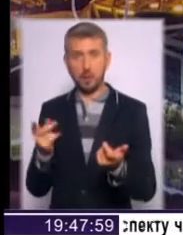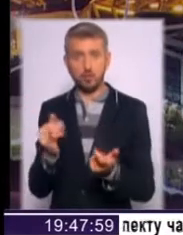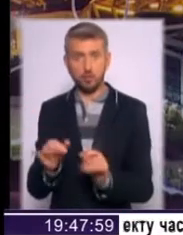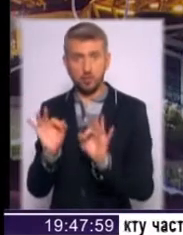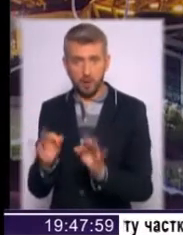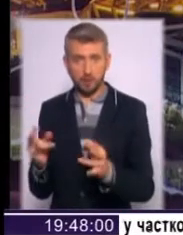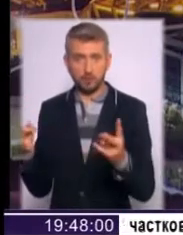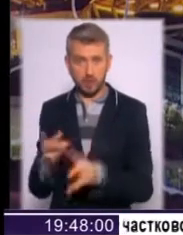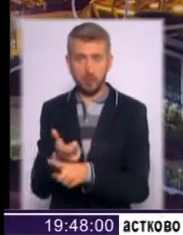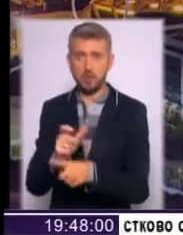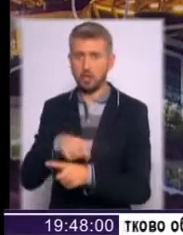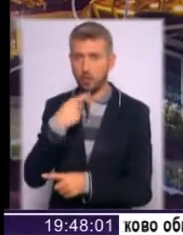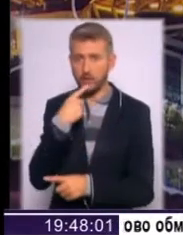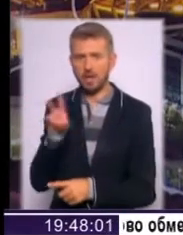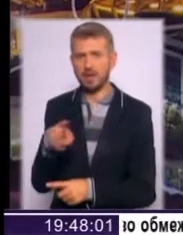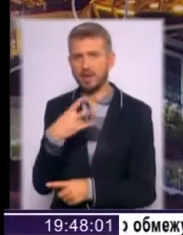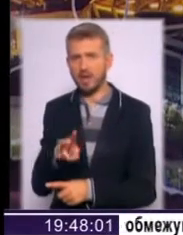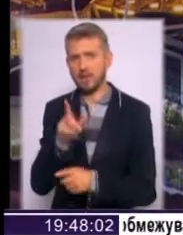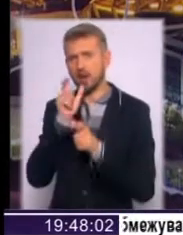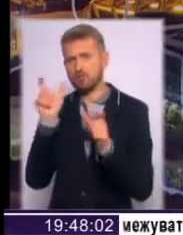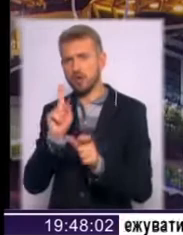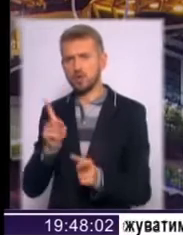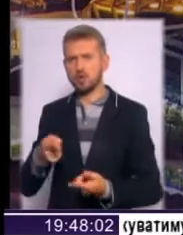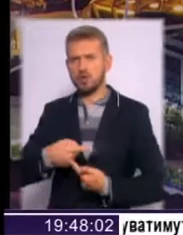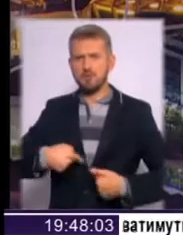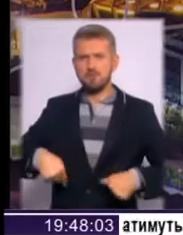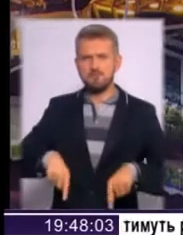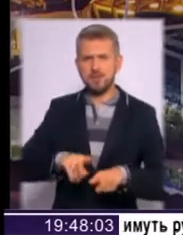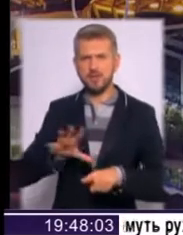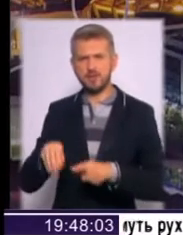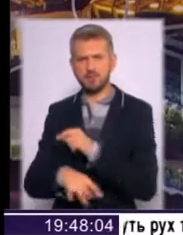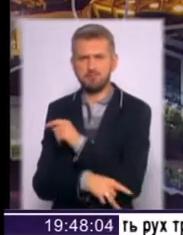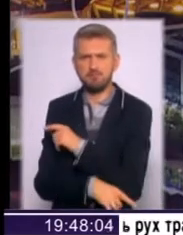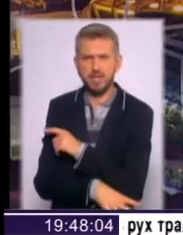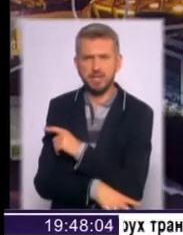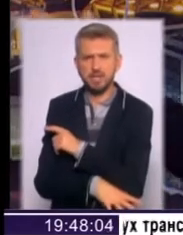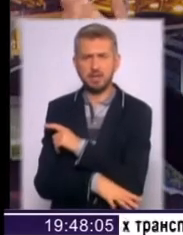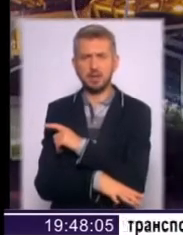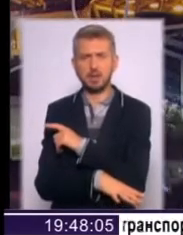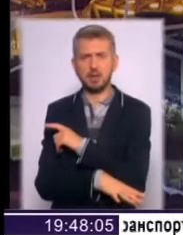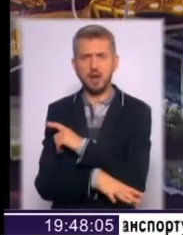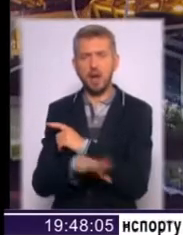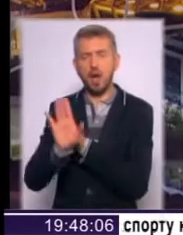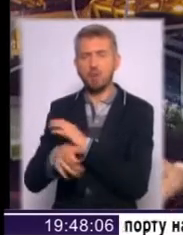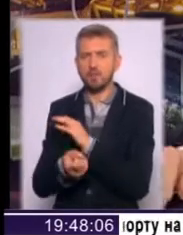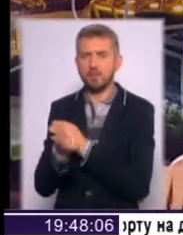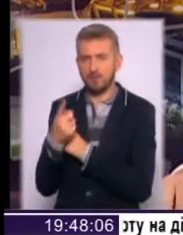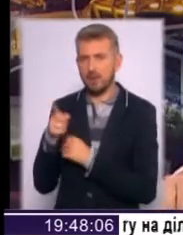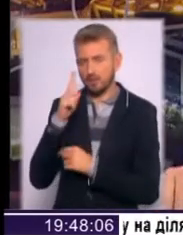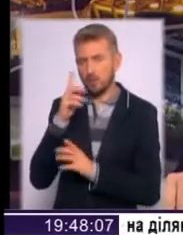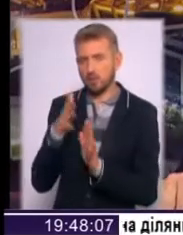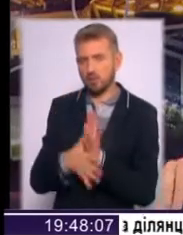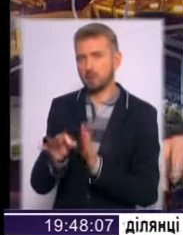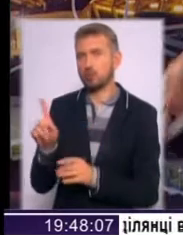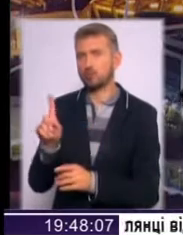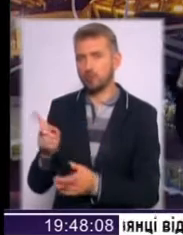треба більше говорити. Не треба кричати, що ми такі тут, да, всі тут бідні, а потім виявляється, ви ж розумієте, про